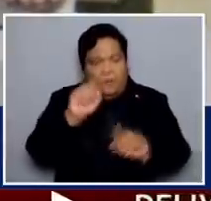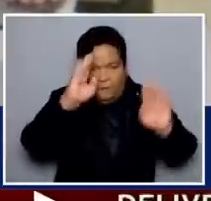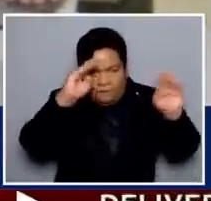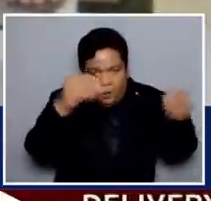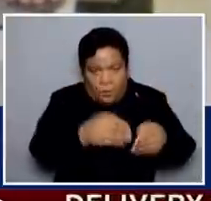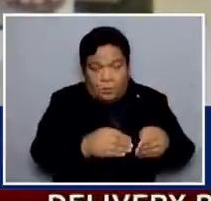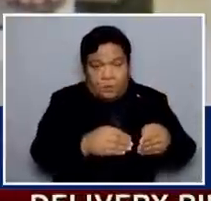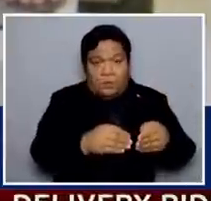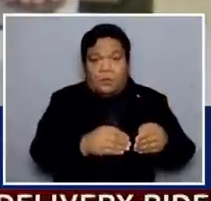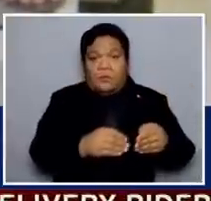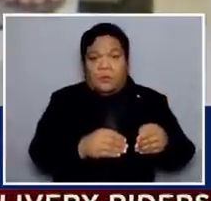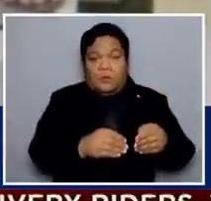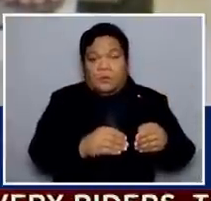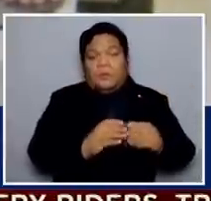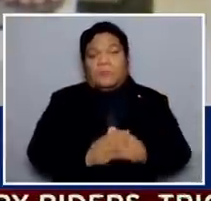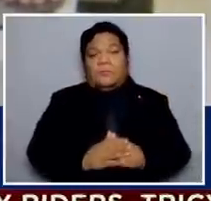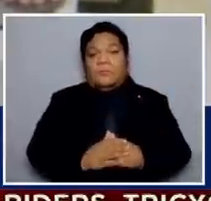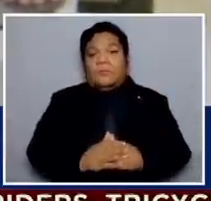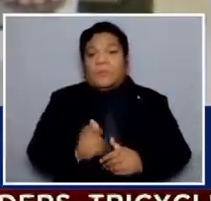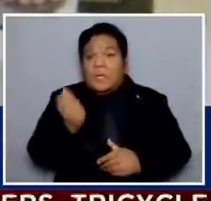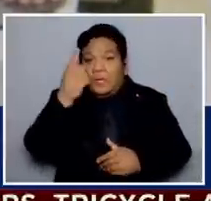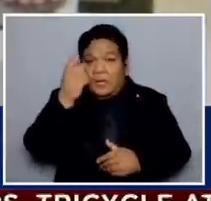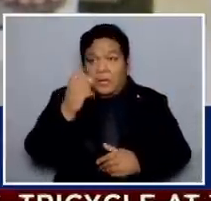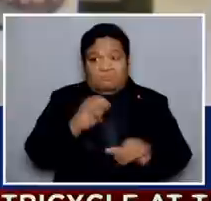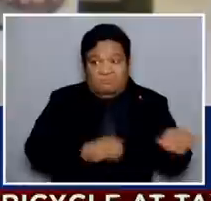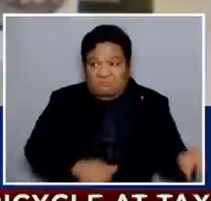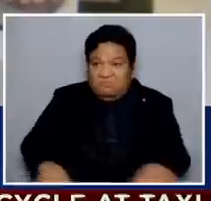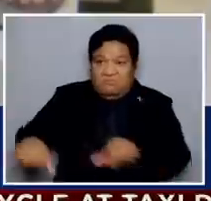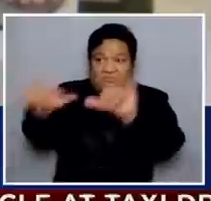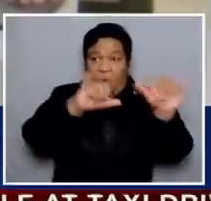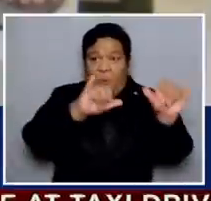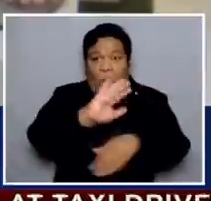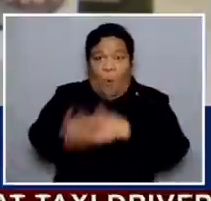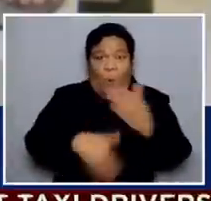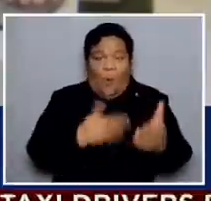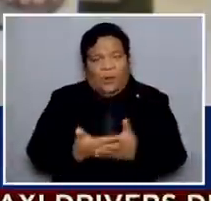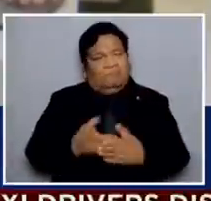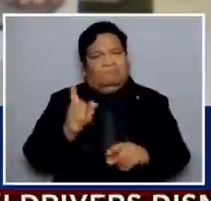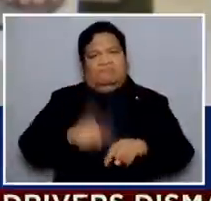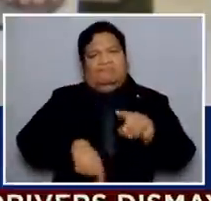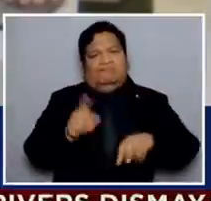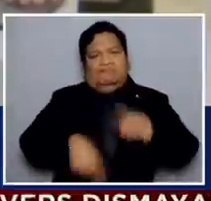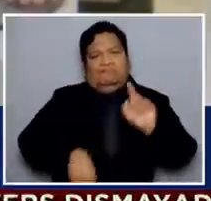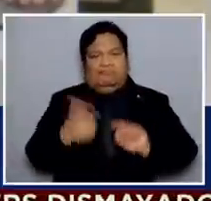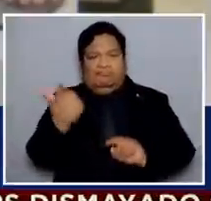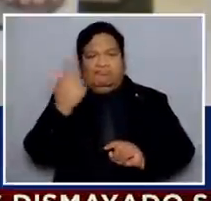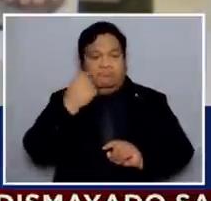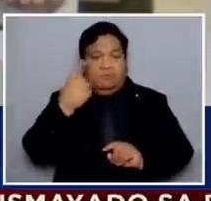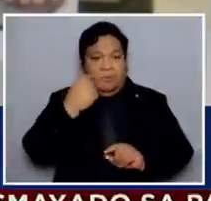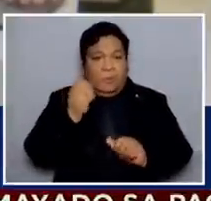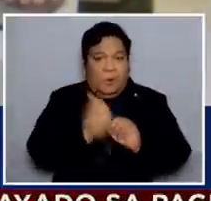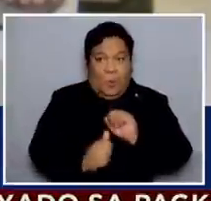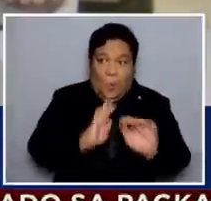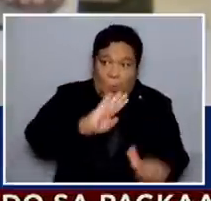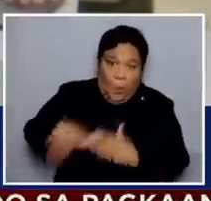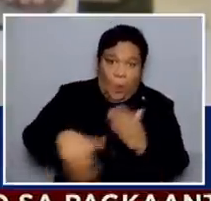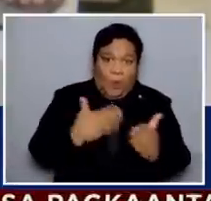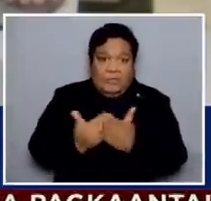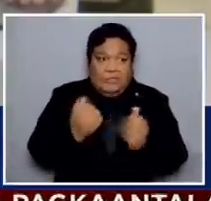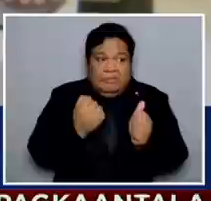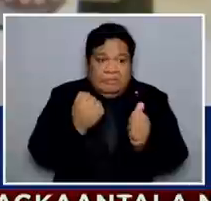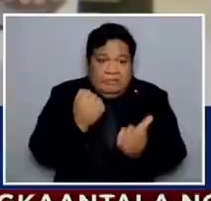below that, no. So itong across the board, lahat ng wages po ang sinasabi dito, and that